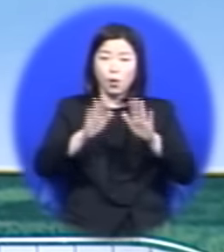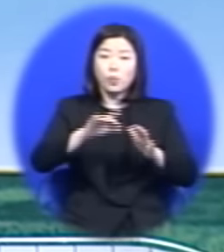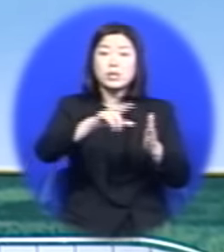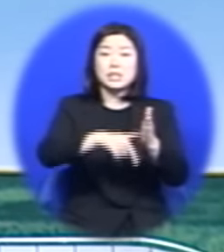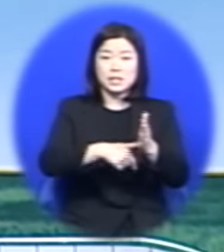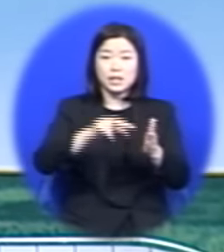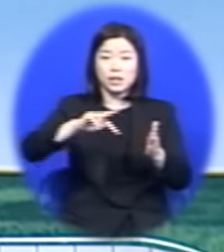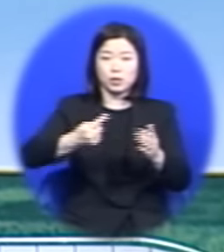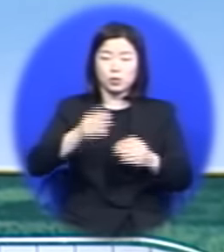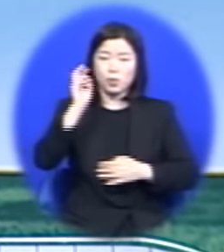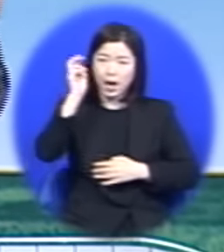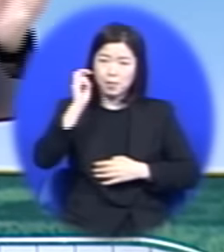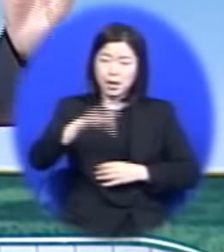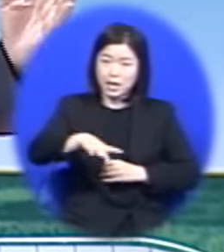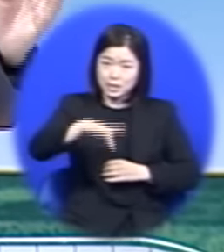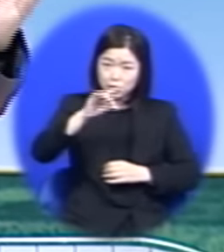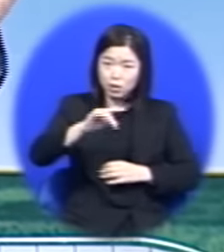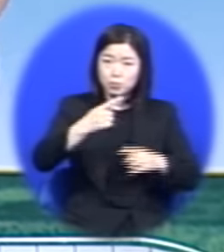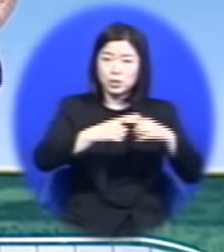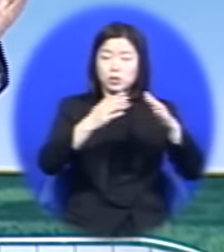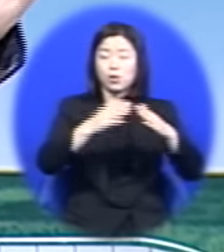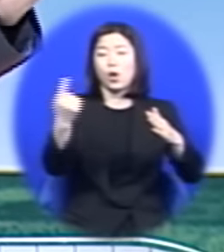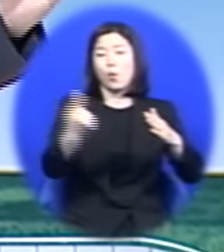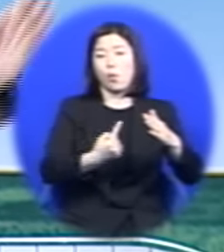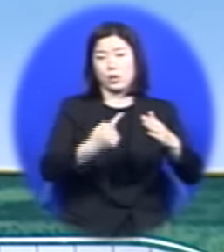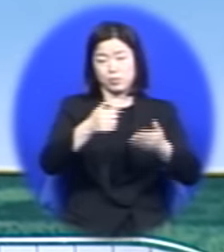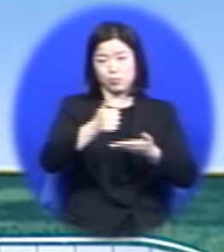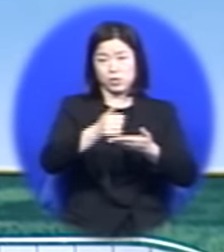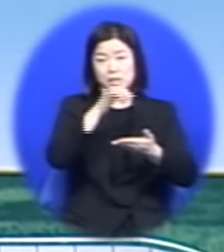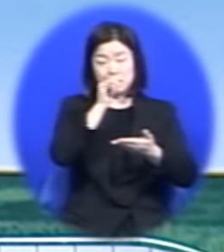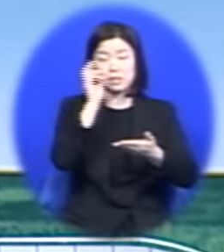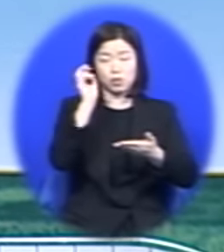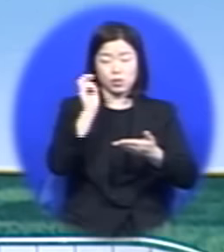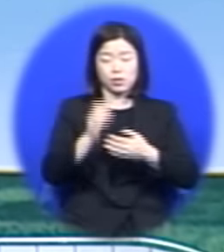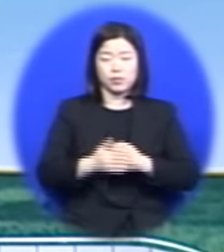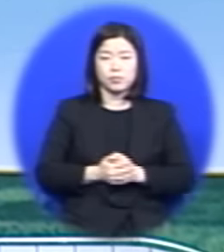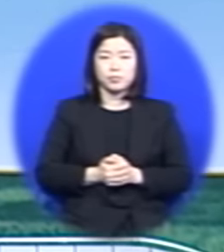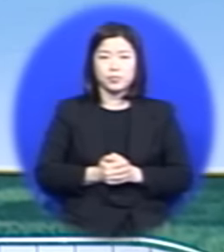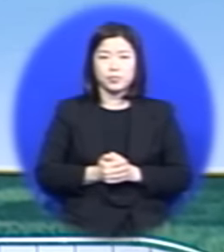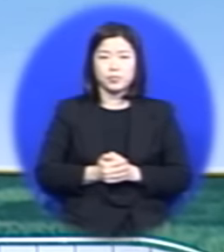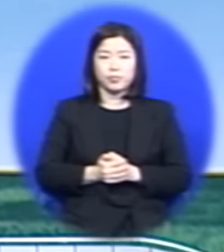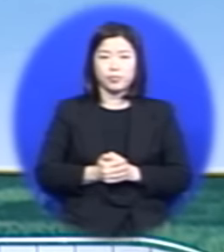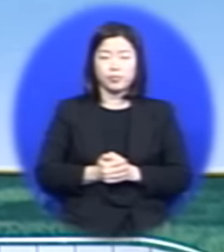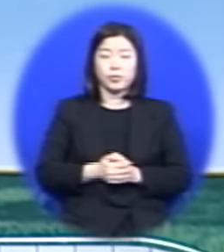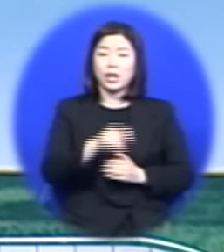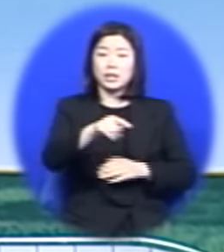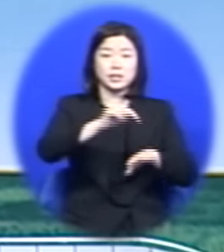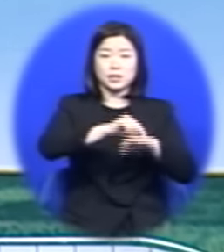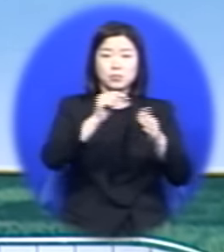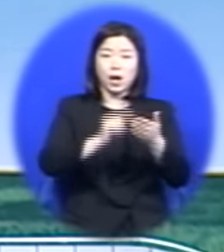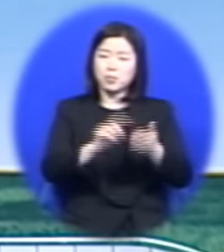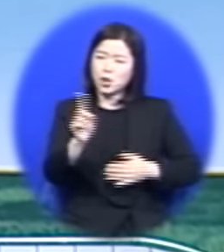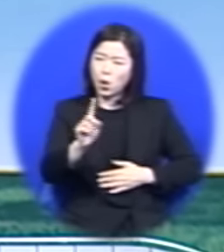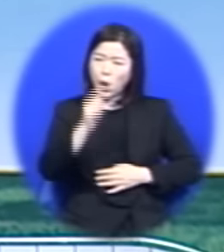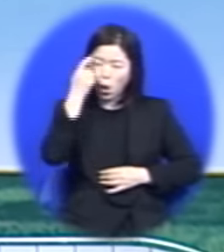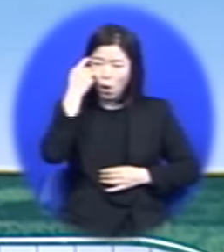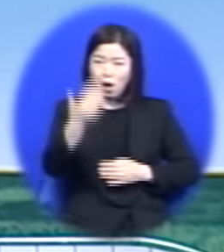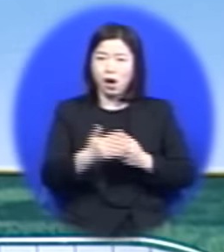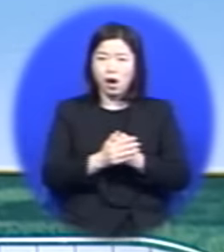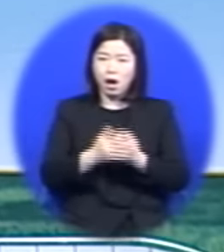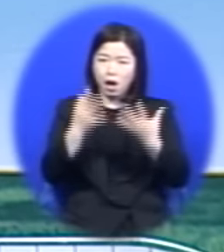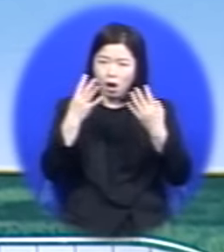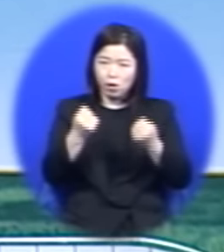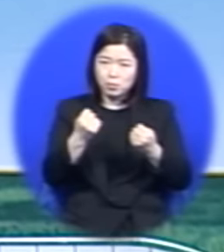시간에도 아마 처음 이 교회에 오신 분들이 있을지 모르겠어요. 그 심정이 어떨까요?